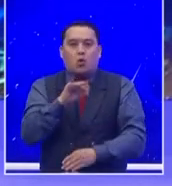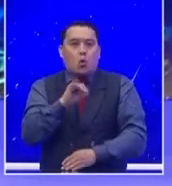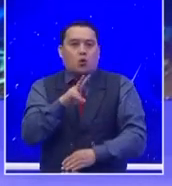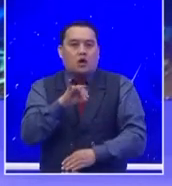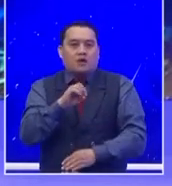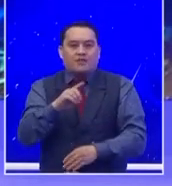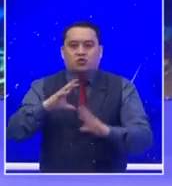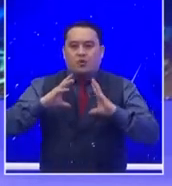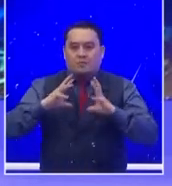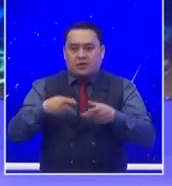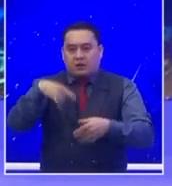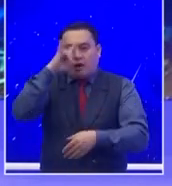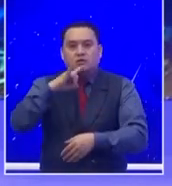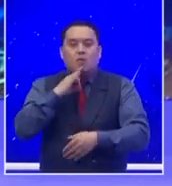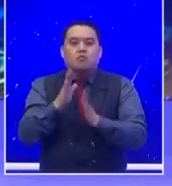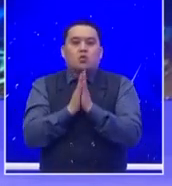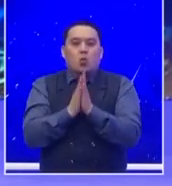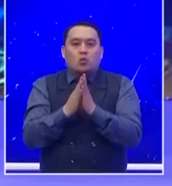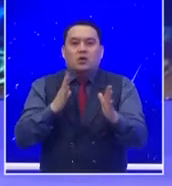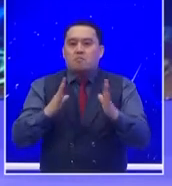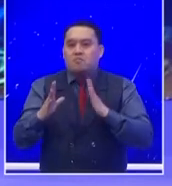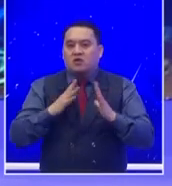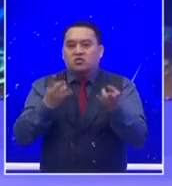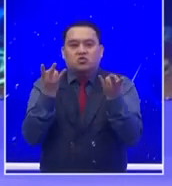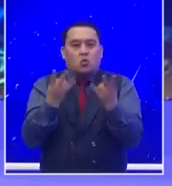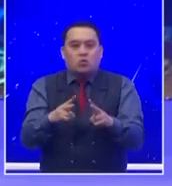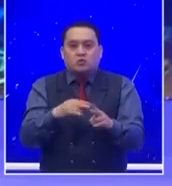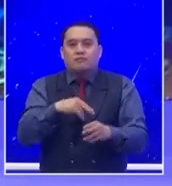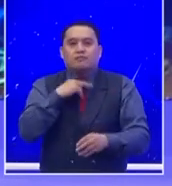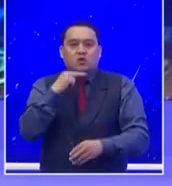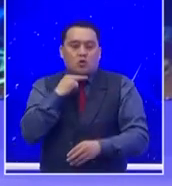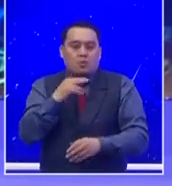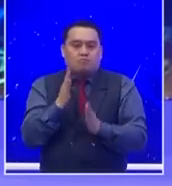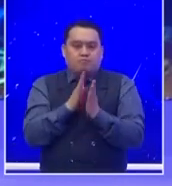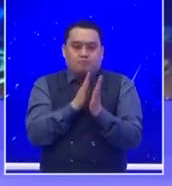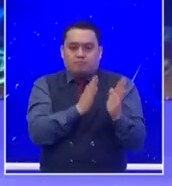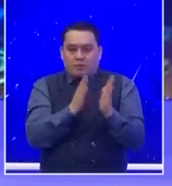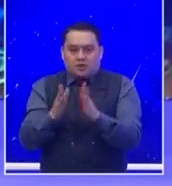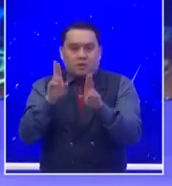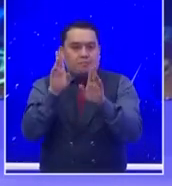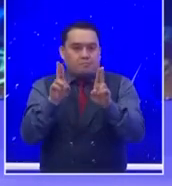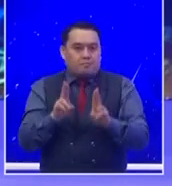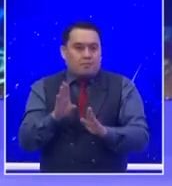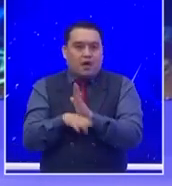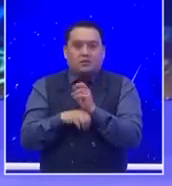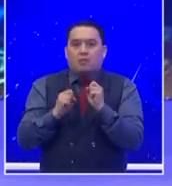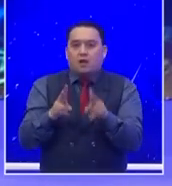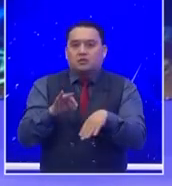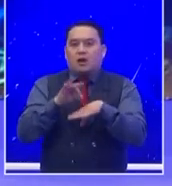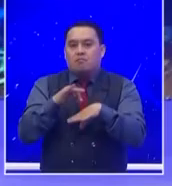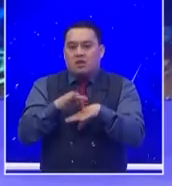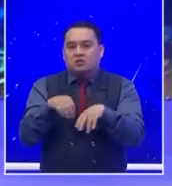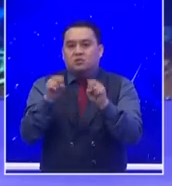инфекции в мире казахстанцев просят не создавать ажиотаж и соблюдать элементарные правила безопасности от болезней